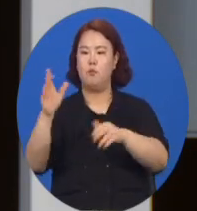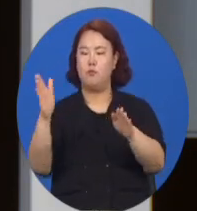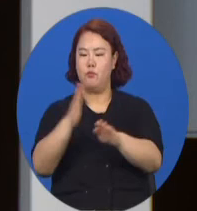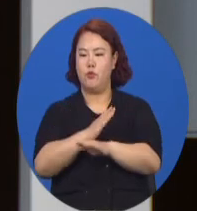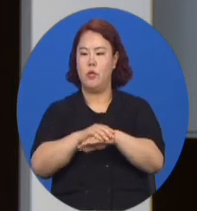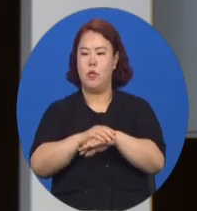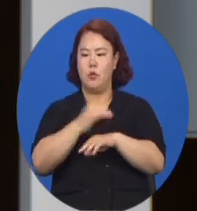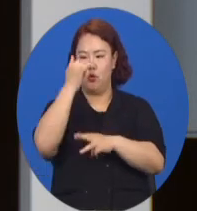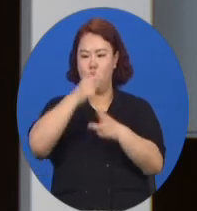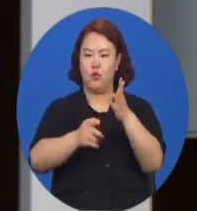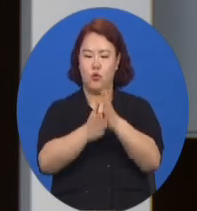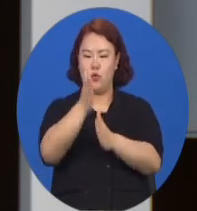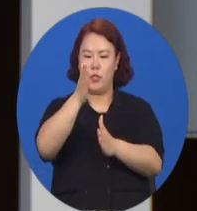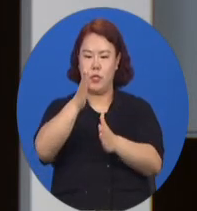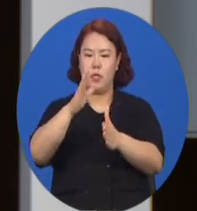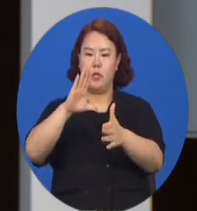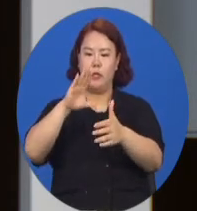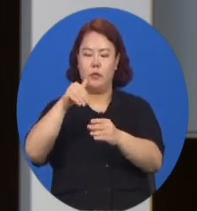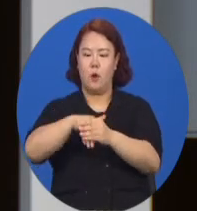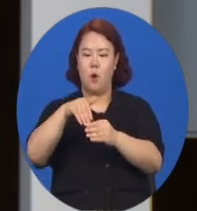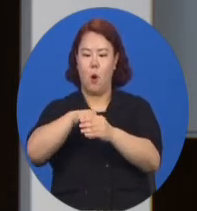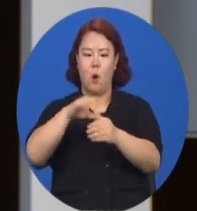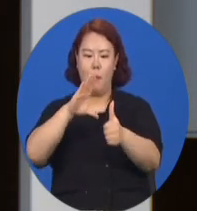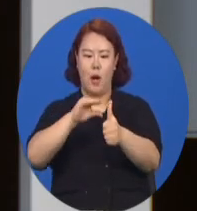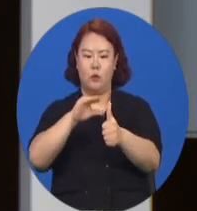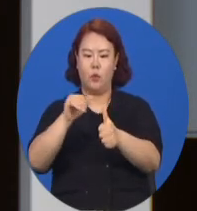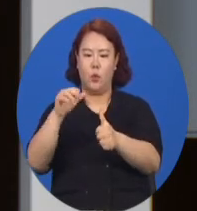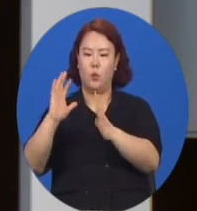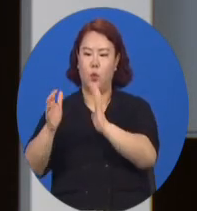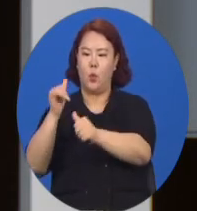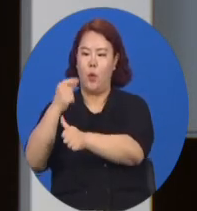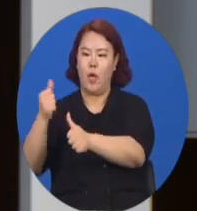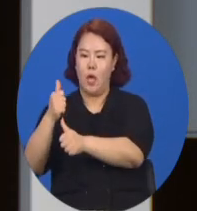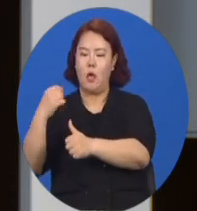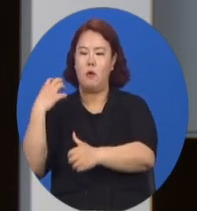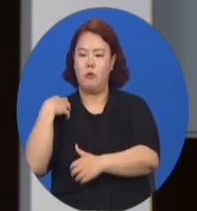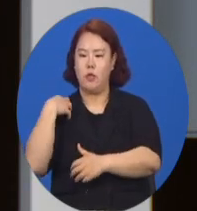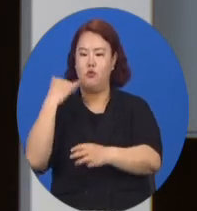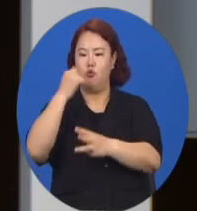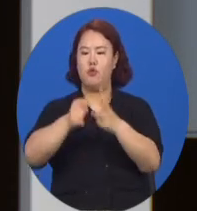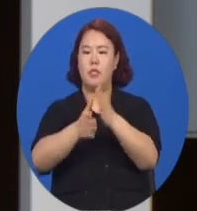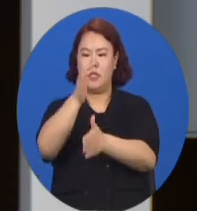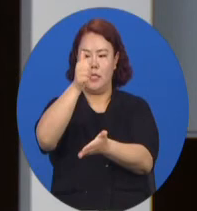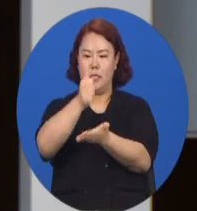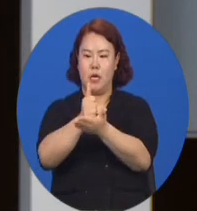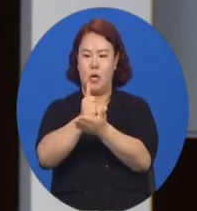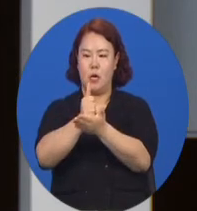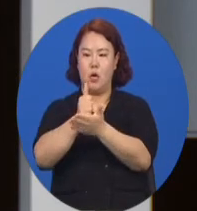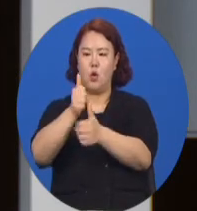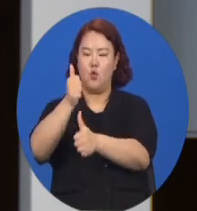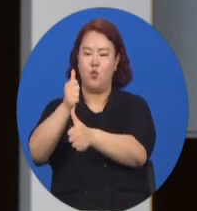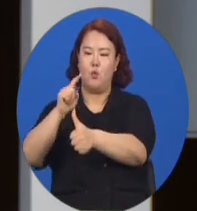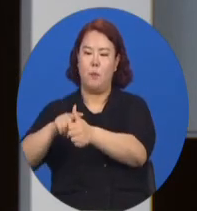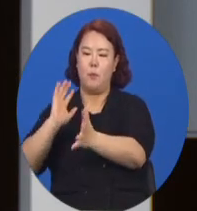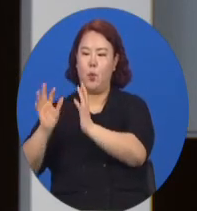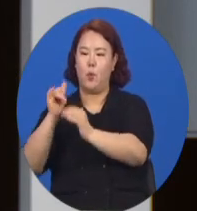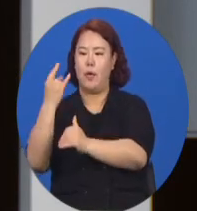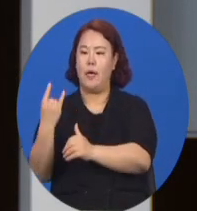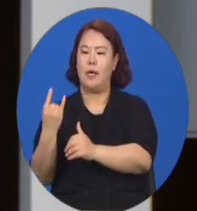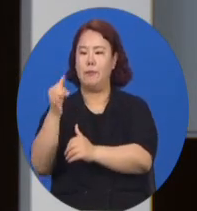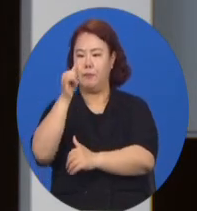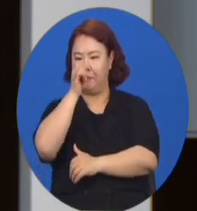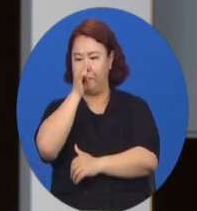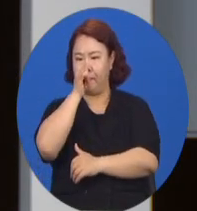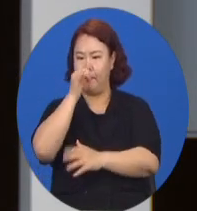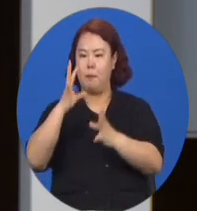충주시 선거방송토론위원회에서 주관하는 충주시장 선거 후보자 토론회가 또 저희 MBC 충북을 통해서 생방송으로 중계가